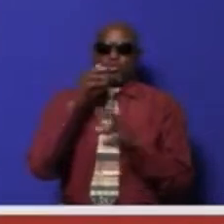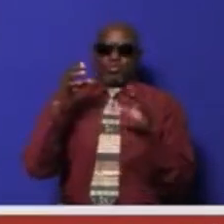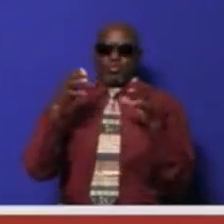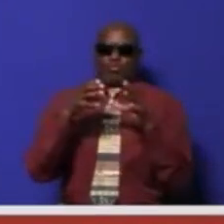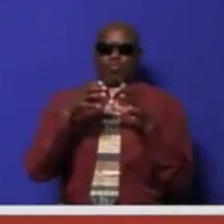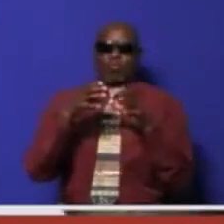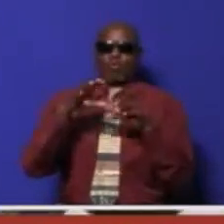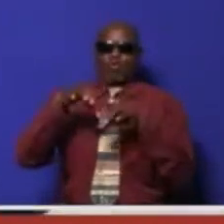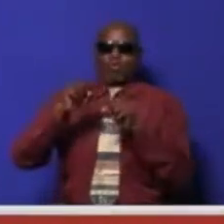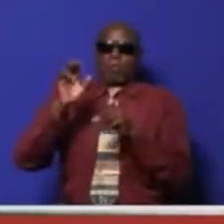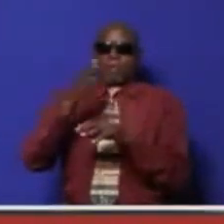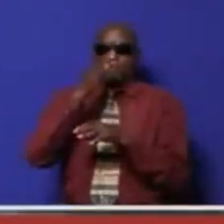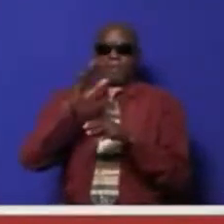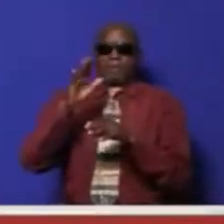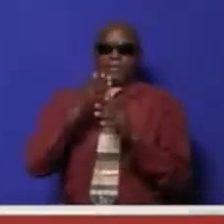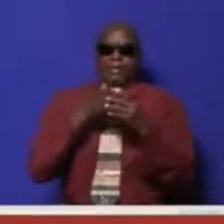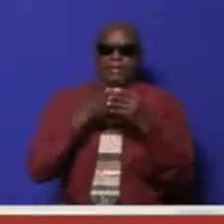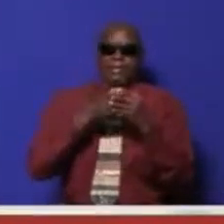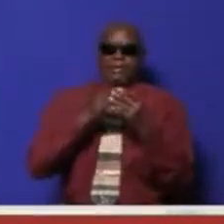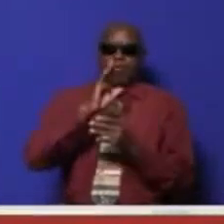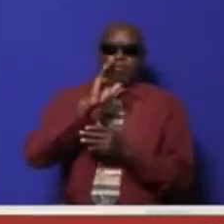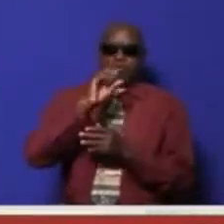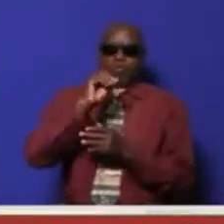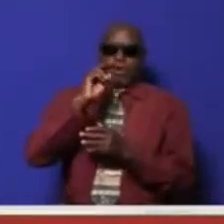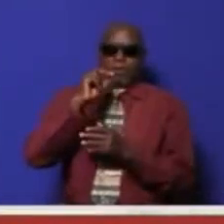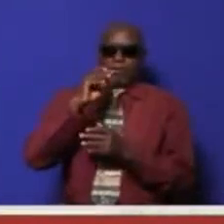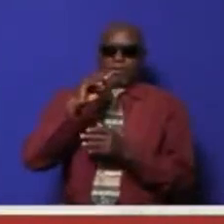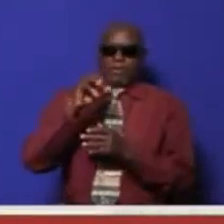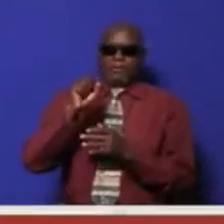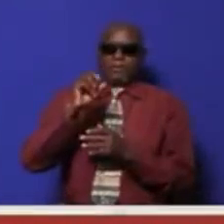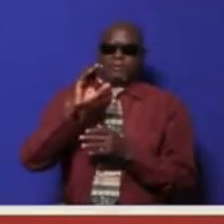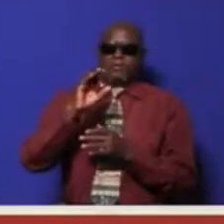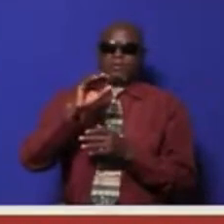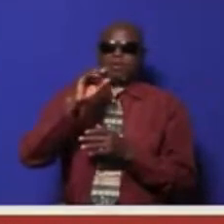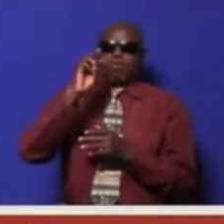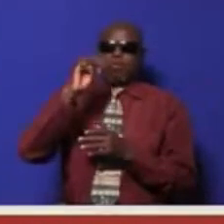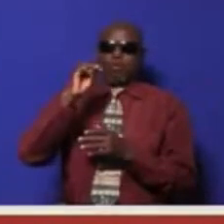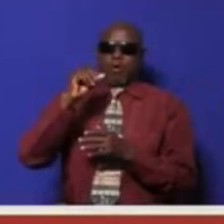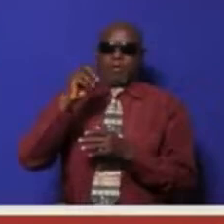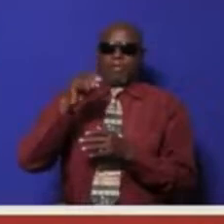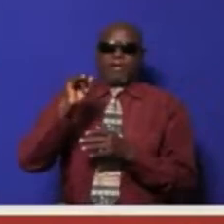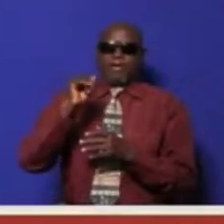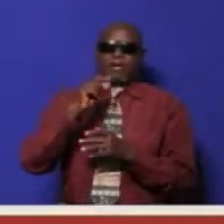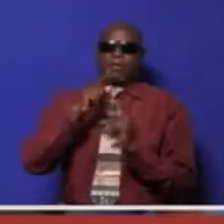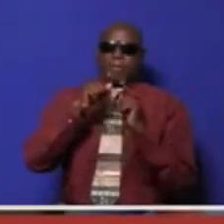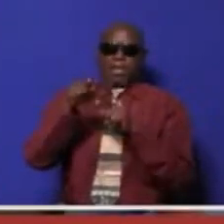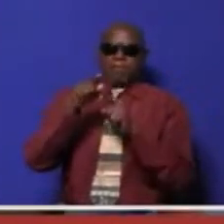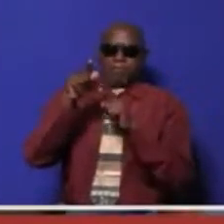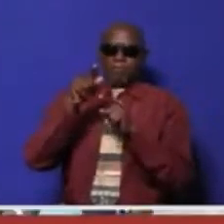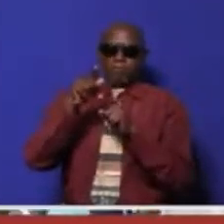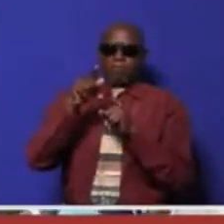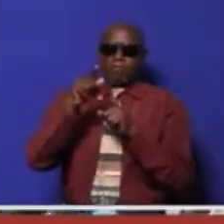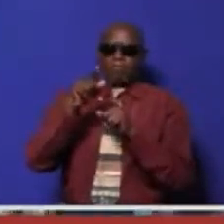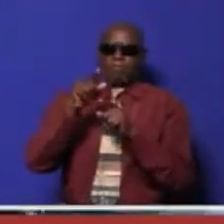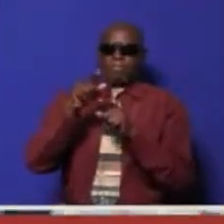Parliament lililoongozwa na mwanaharakati Boniface Mwangi limeendelea kumlaumu Rais William Ruto kwa kuendelea kukandamiza Wakenya